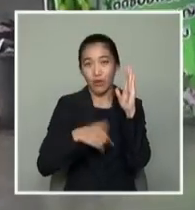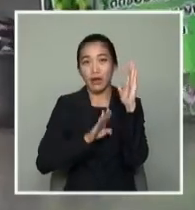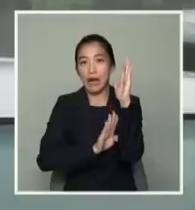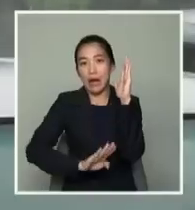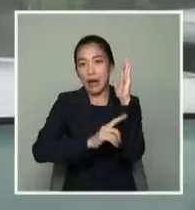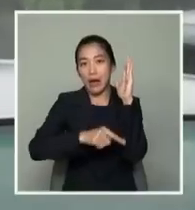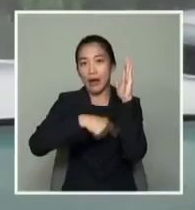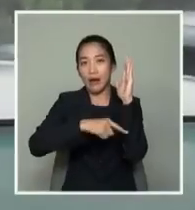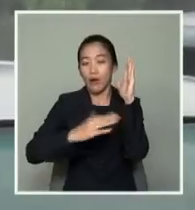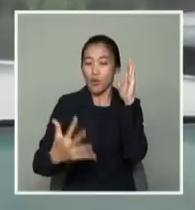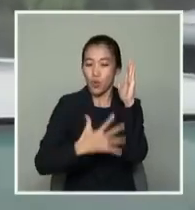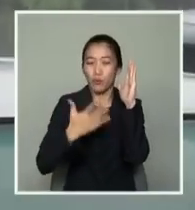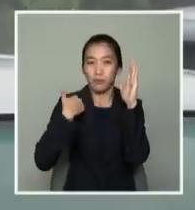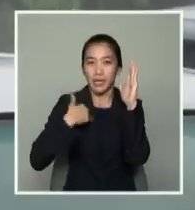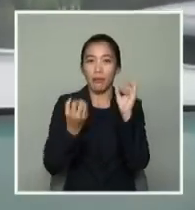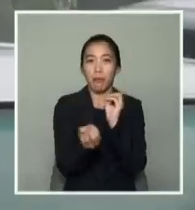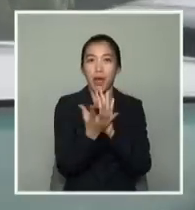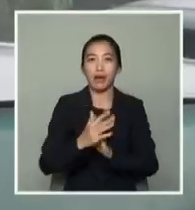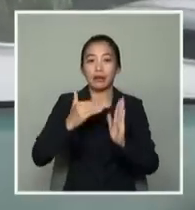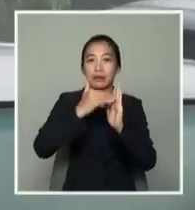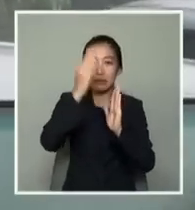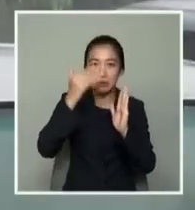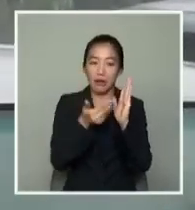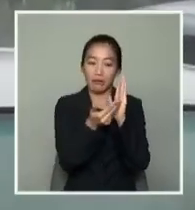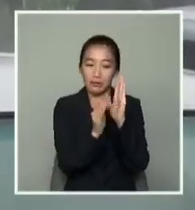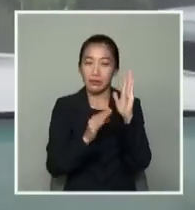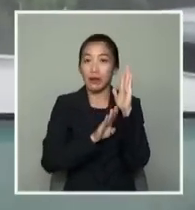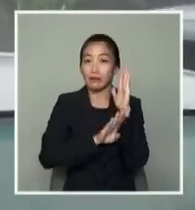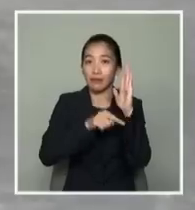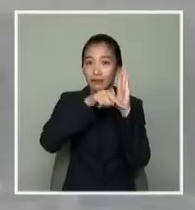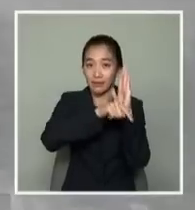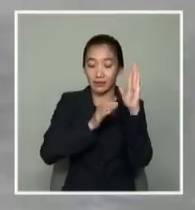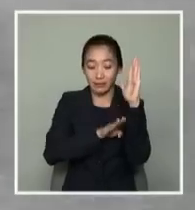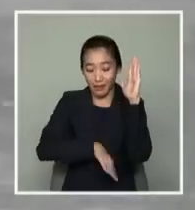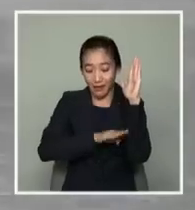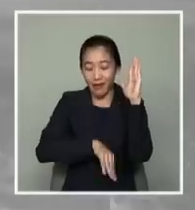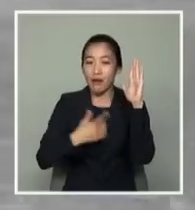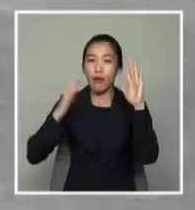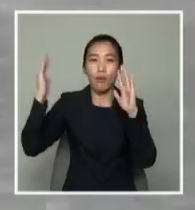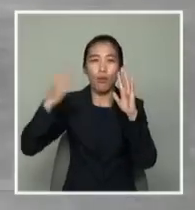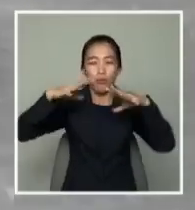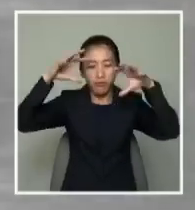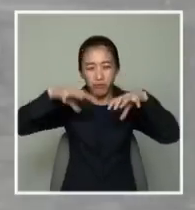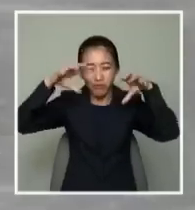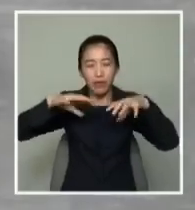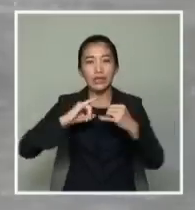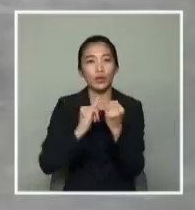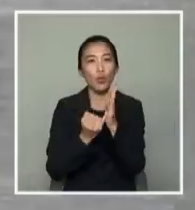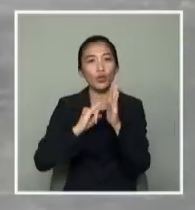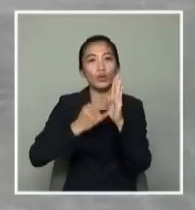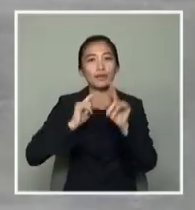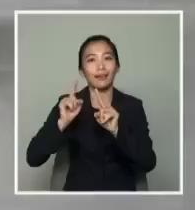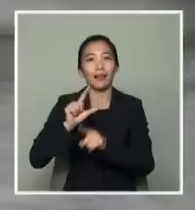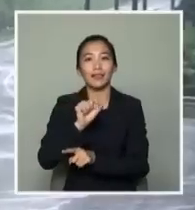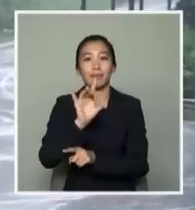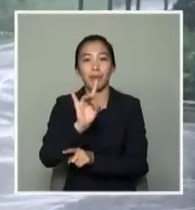และอ่าวไทยในขณะที่ลมตะวันออกเฉียงใต้ยังคงพัดปกคลุมภาคตะวันออกเฉียงเหนือภาคตะวันออกและอ่าวไทยค่ะส่งผลทำให้มีฝ